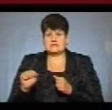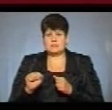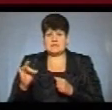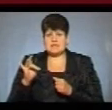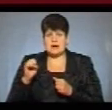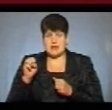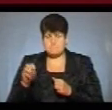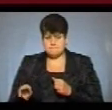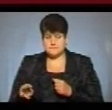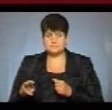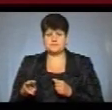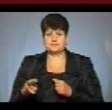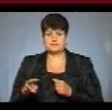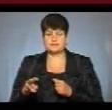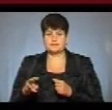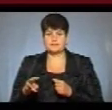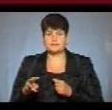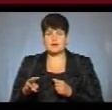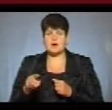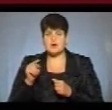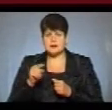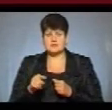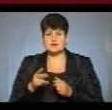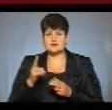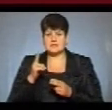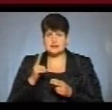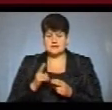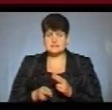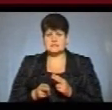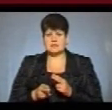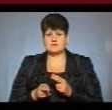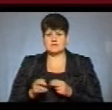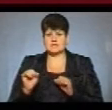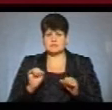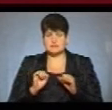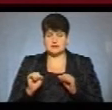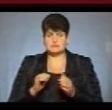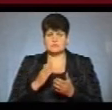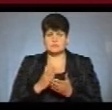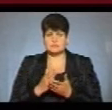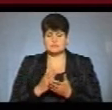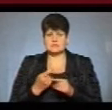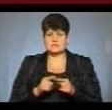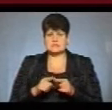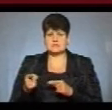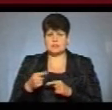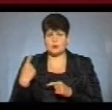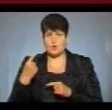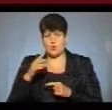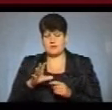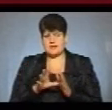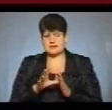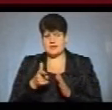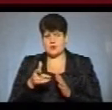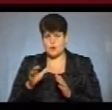РЕМ, району електромереж, Теребовлянський РЕМ. А їхній кінцеве керівництво знаходиться, це Тернопільобленерго,